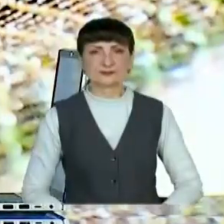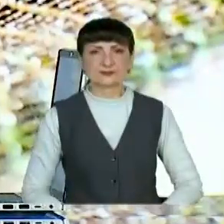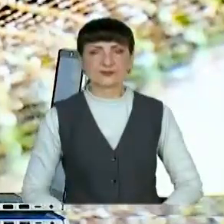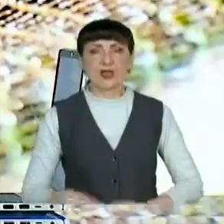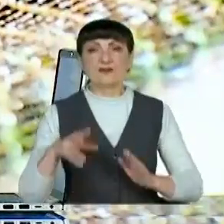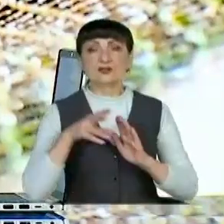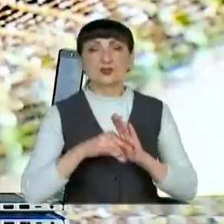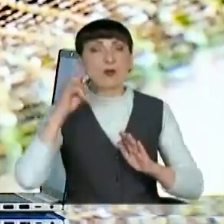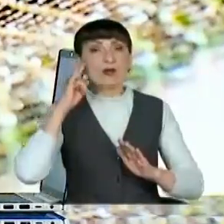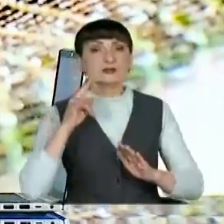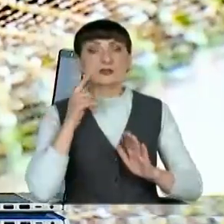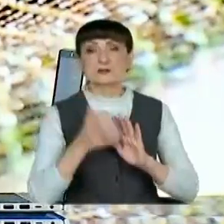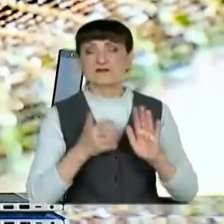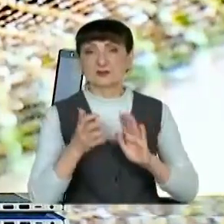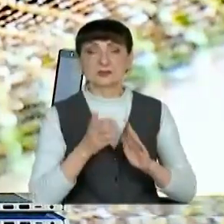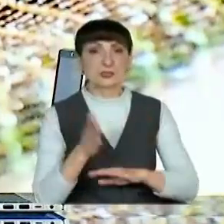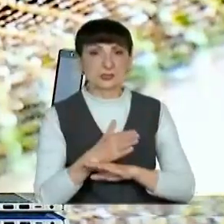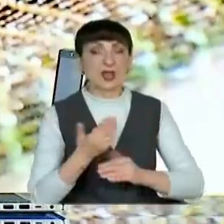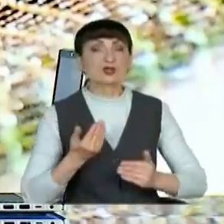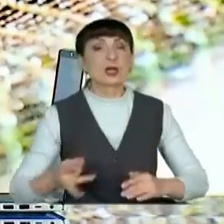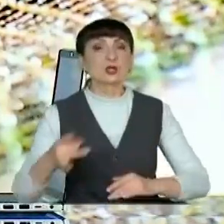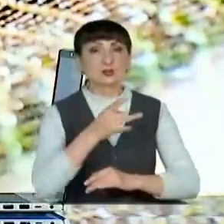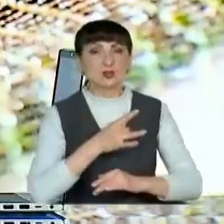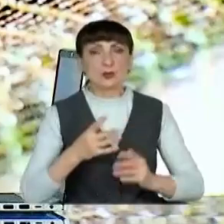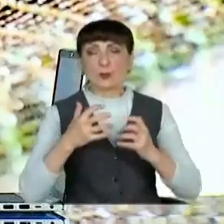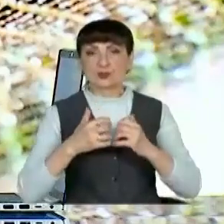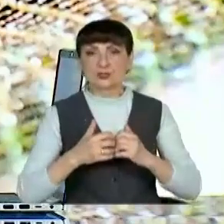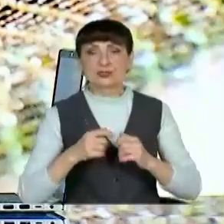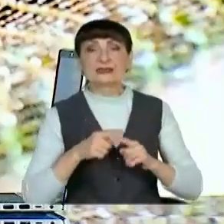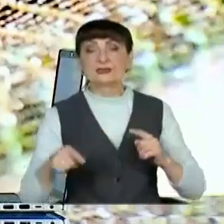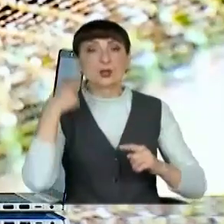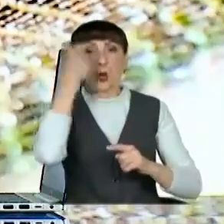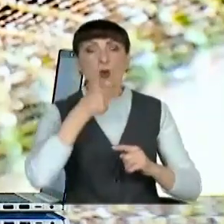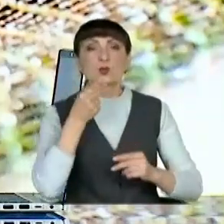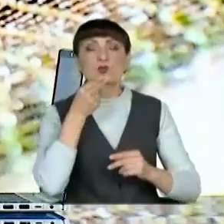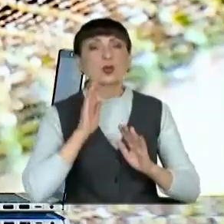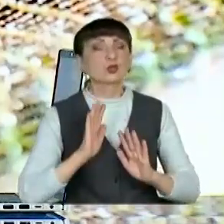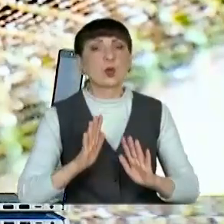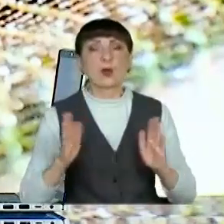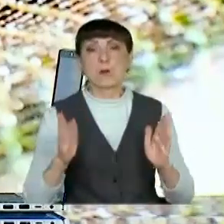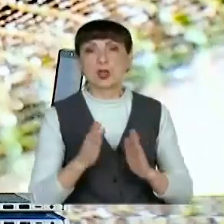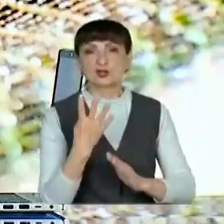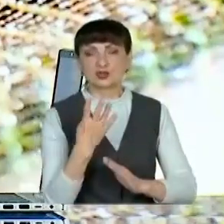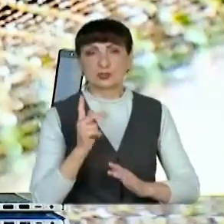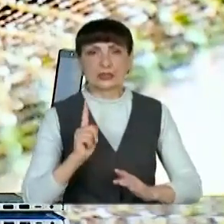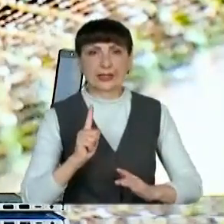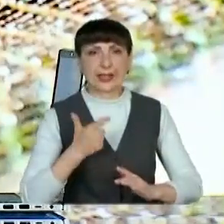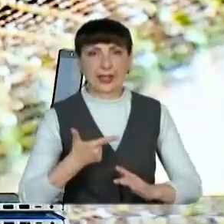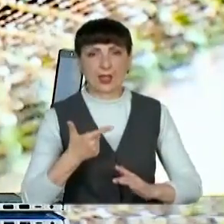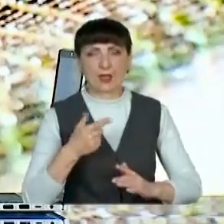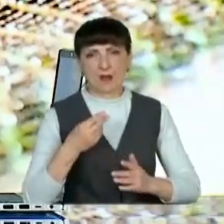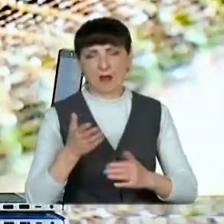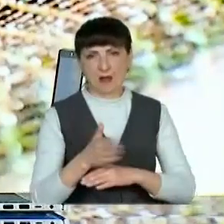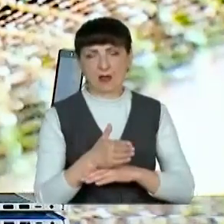В рационе казахстанцев дефицит рыбы. Жители республики по статистике за целый год употребляют в среднем меньше 4 килограммов этого